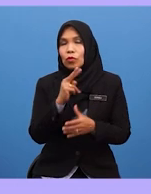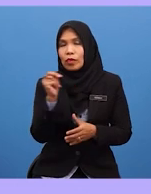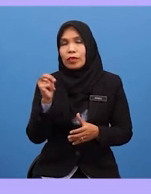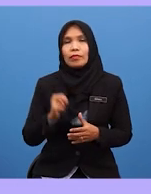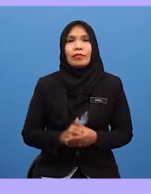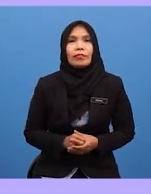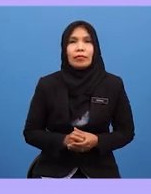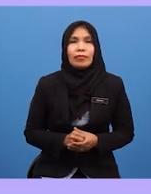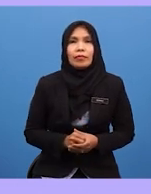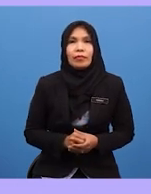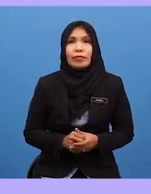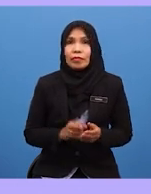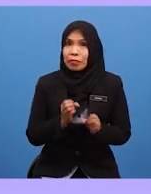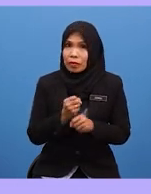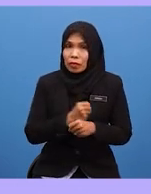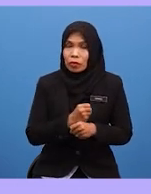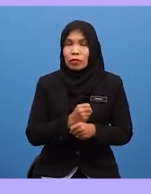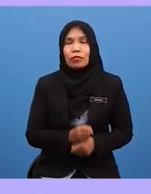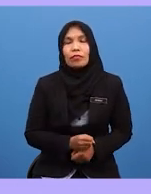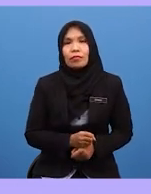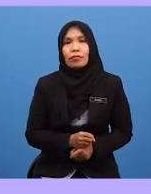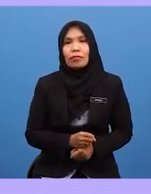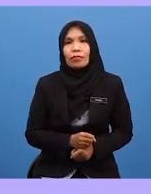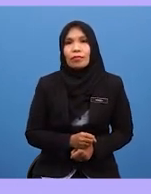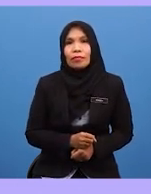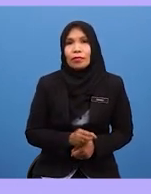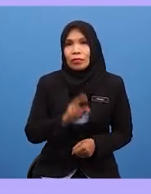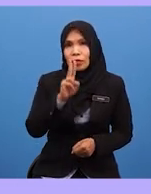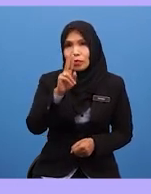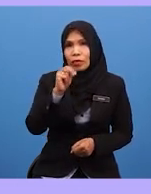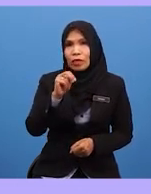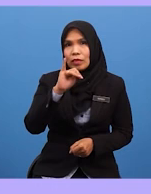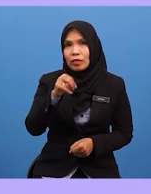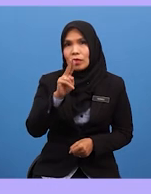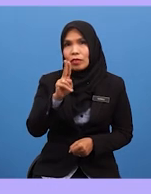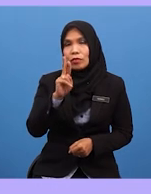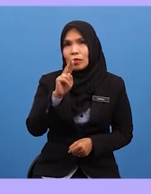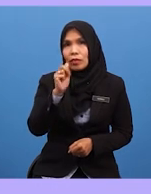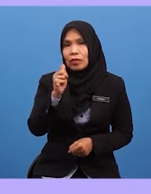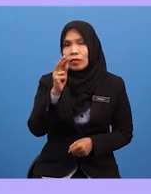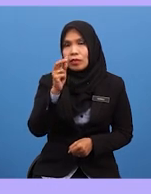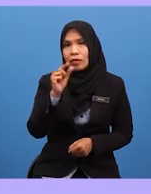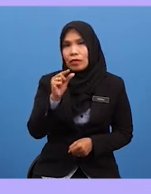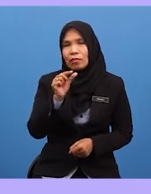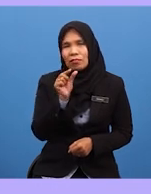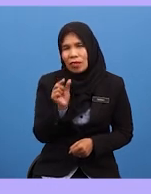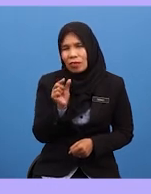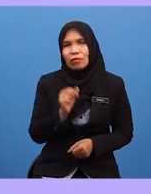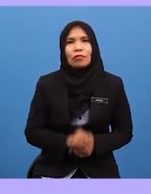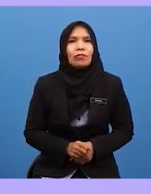membentuk unjuran halus yang disebut sebagai akar rambut.